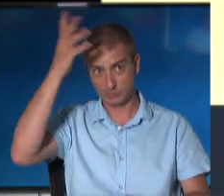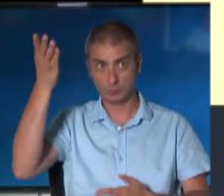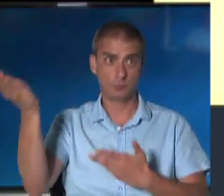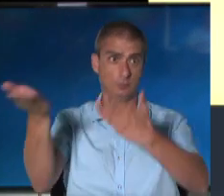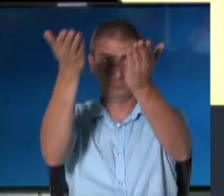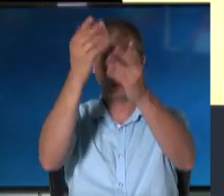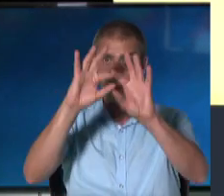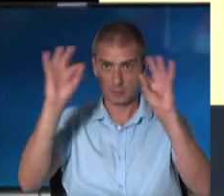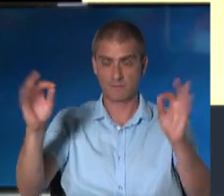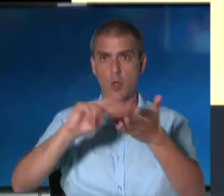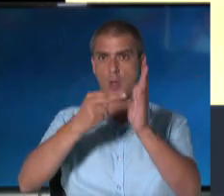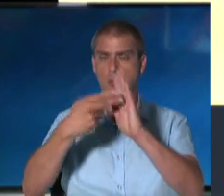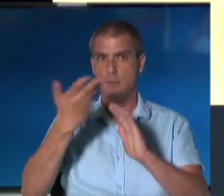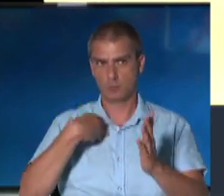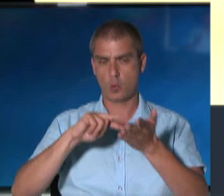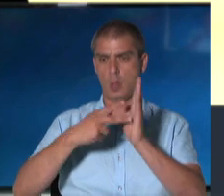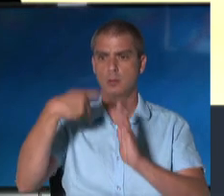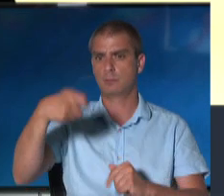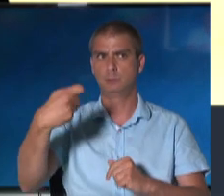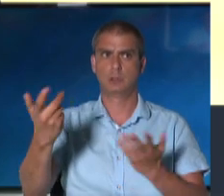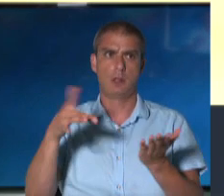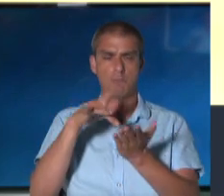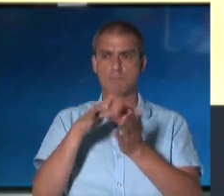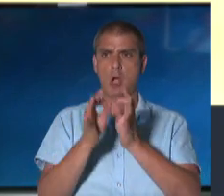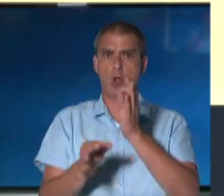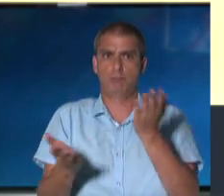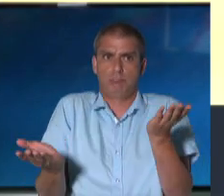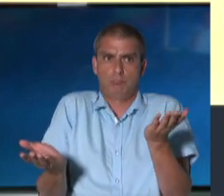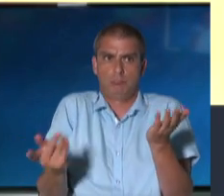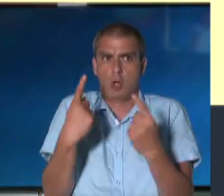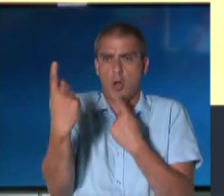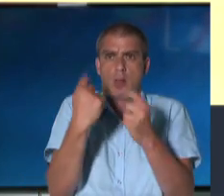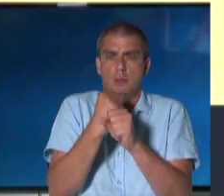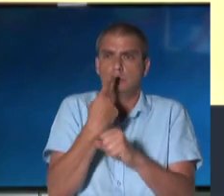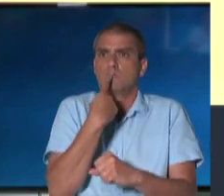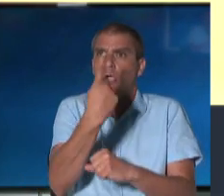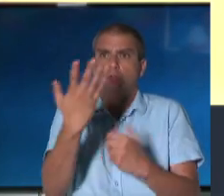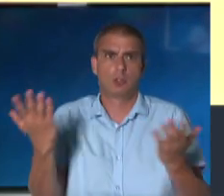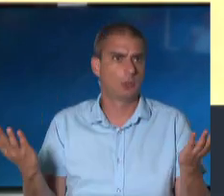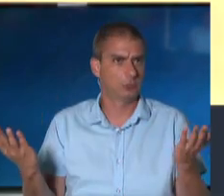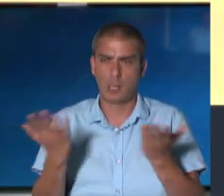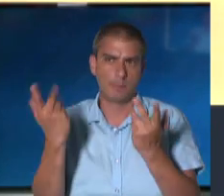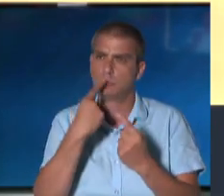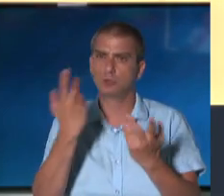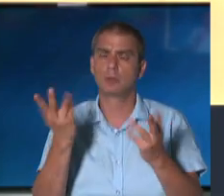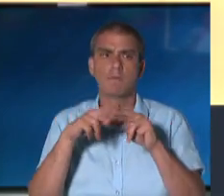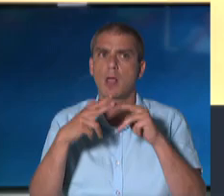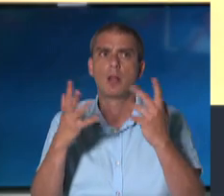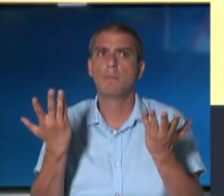המשטרה? תפתחו לנו חדרים, ידעו לנו חדרים להשכרה במקום מסוים ואז כל אחת תעשה את זה מתי שהיא רוצה ואיך שהיא רוצה